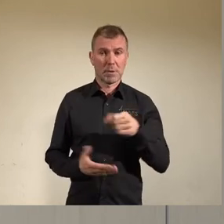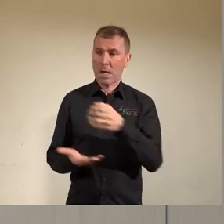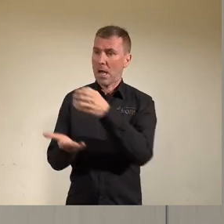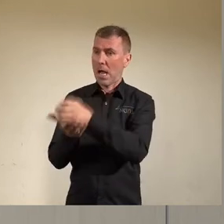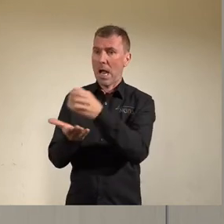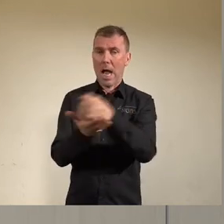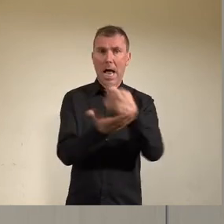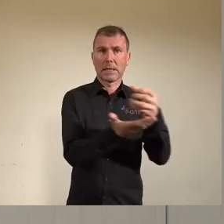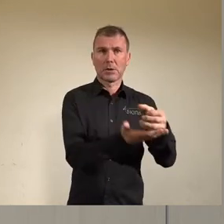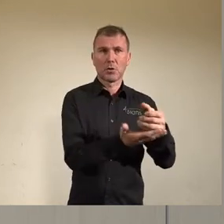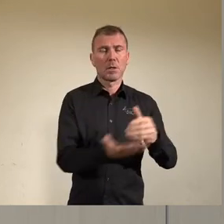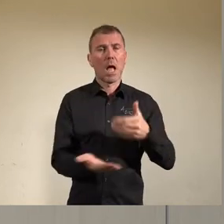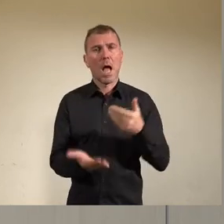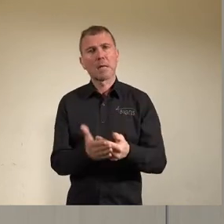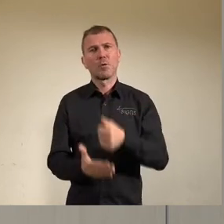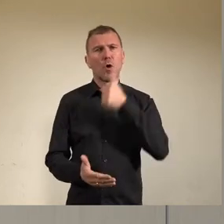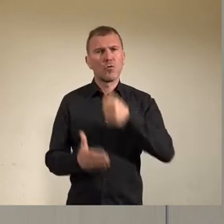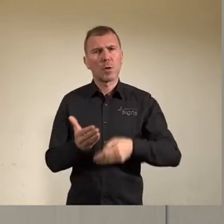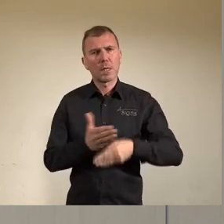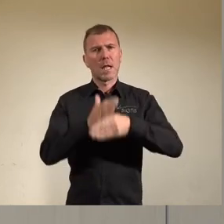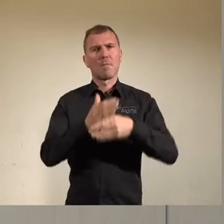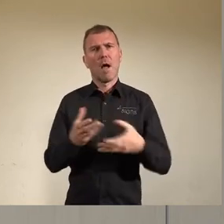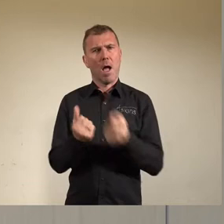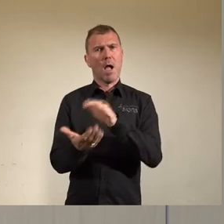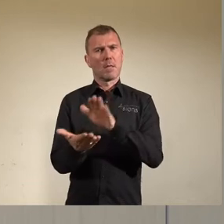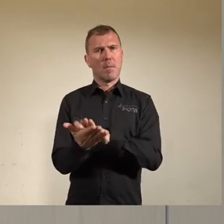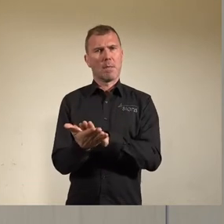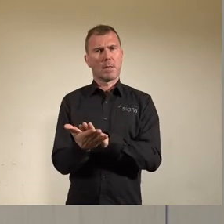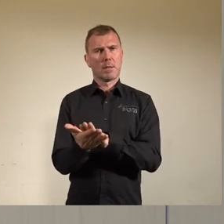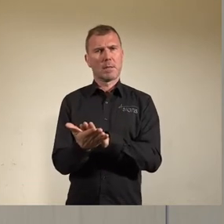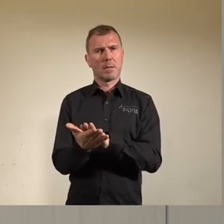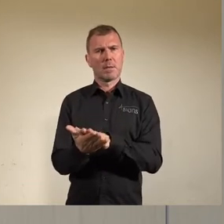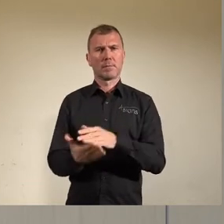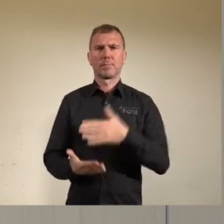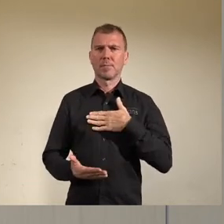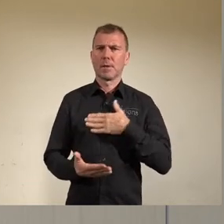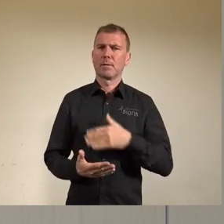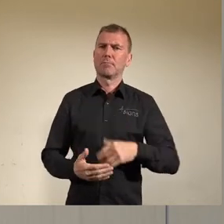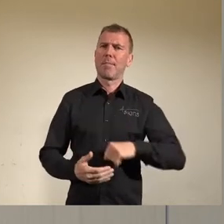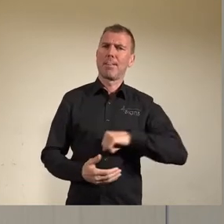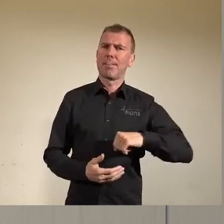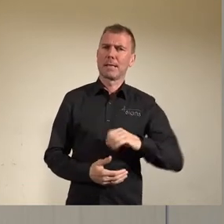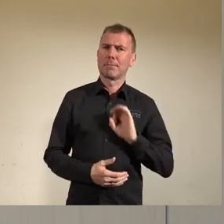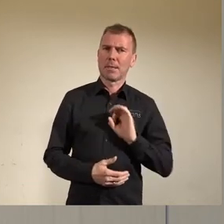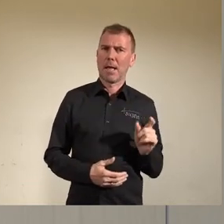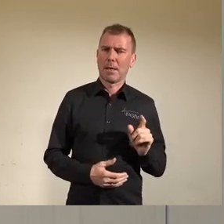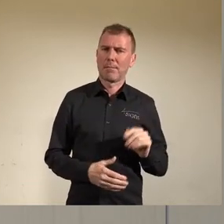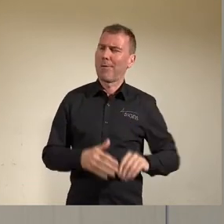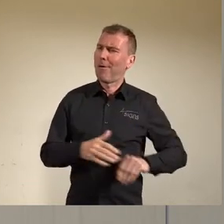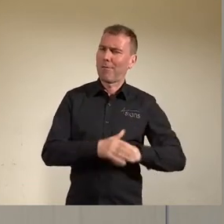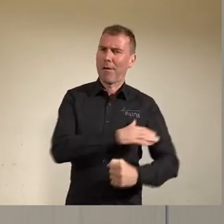Einrichtungen und Angebote der Jugendhilfe erhalten bleiben, haben wir von der Linken mit ganzer